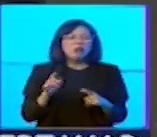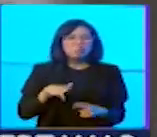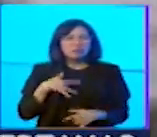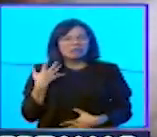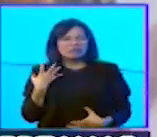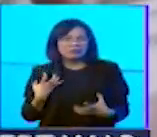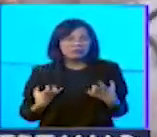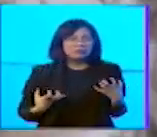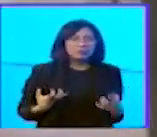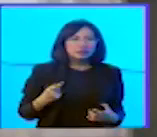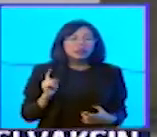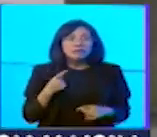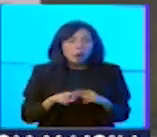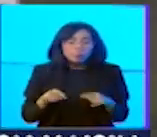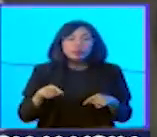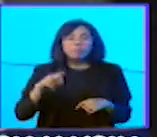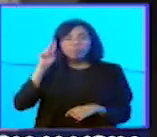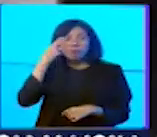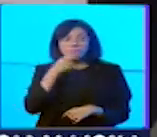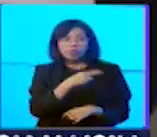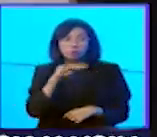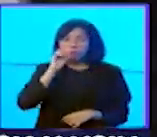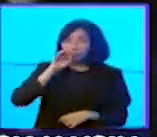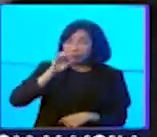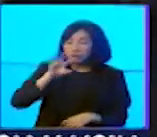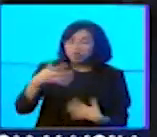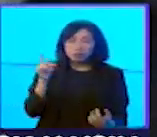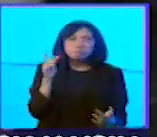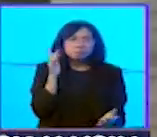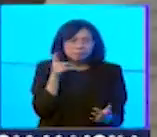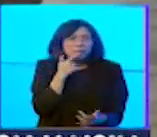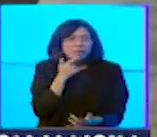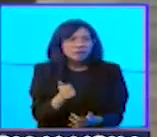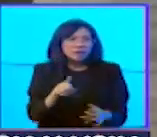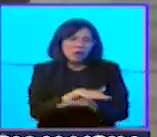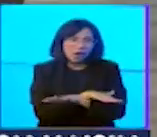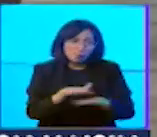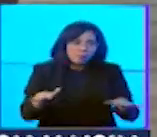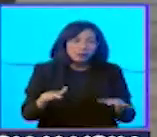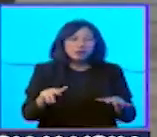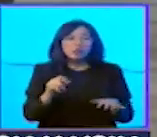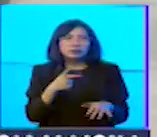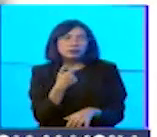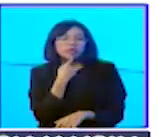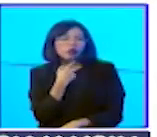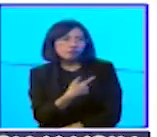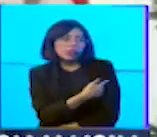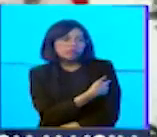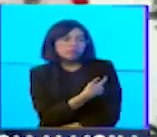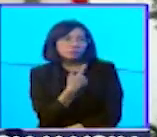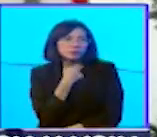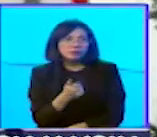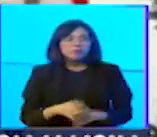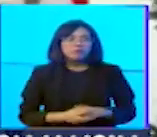dalam pertemuan, delegasi Indonesia tetap menegaskan kepada AstraZeneca pentingnya faktor keamanan dan efikasi vaksin.